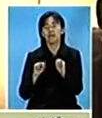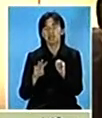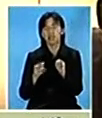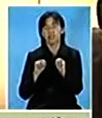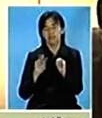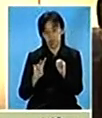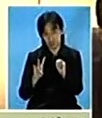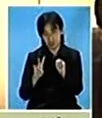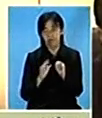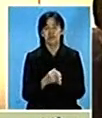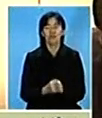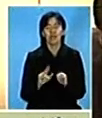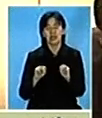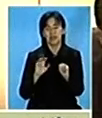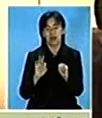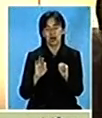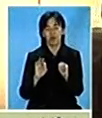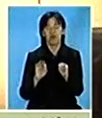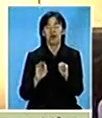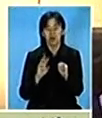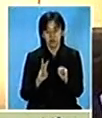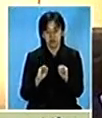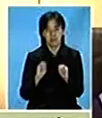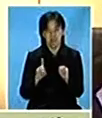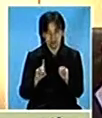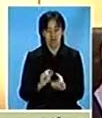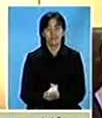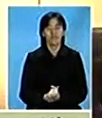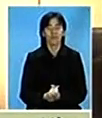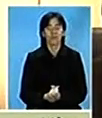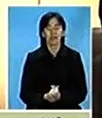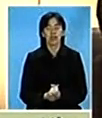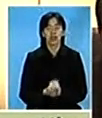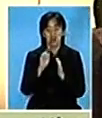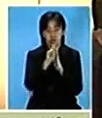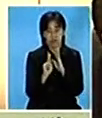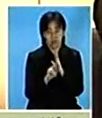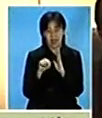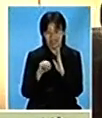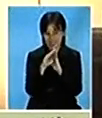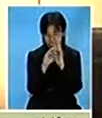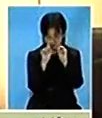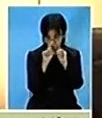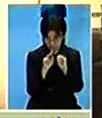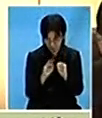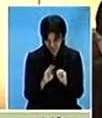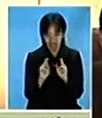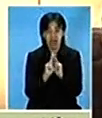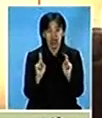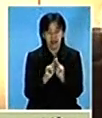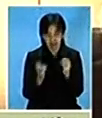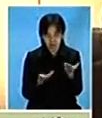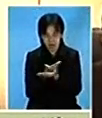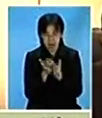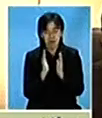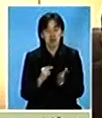34 37 39และมาตรา61ร่างพระราชบัญญัตินี้มีคณะกรรมการวิสามัญสงวนความเห็น